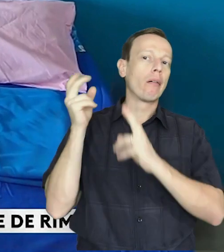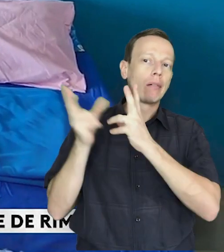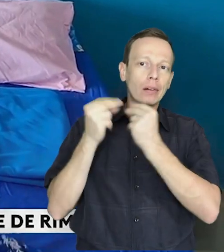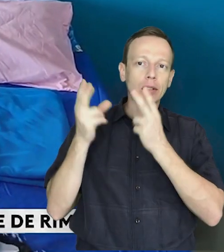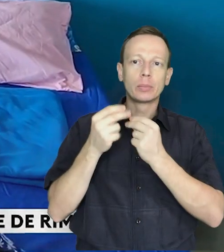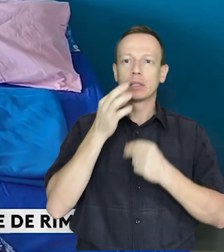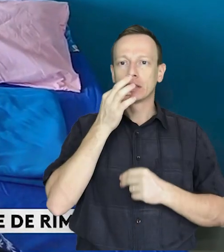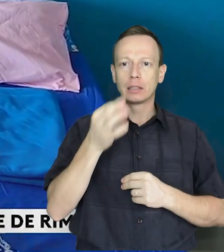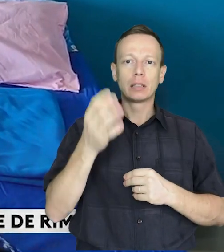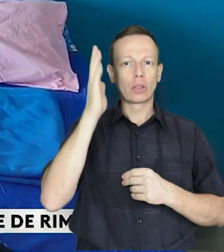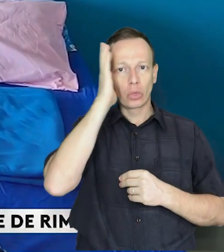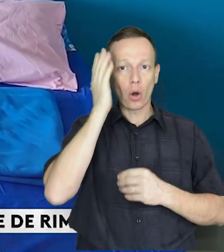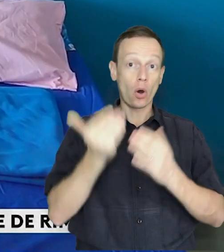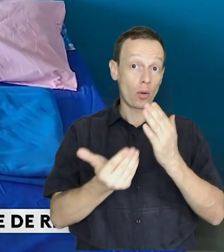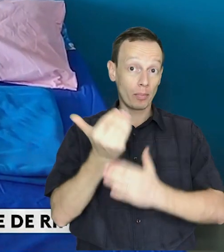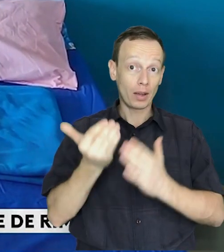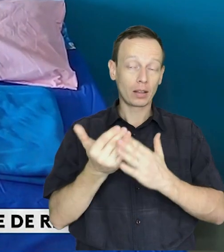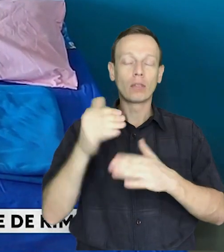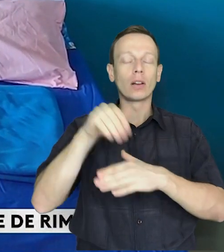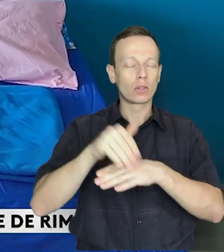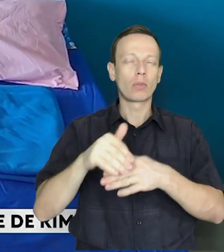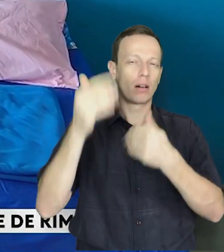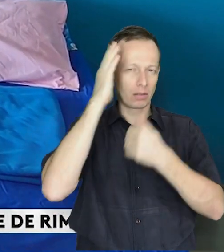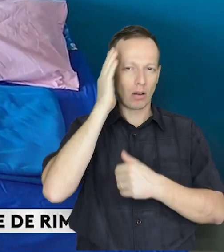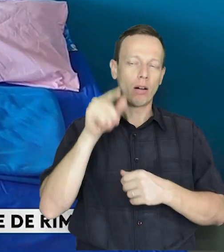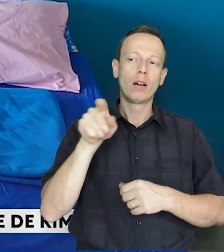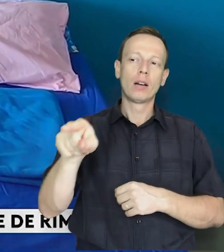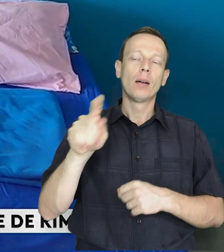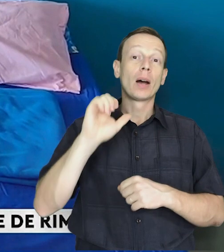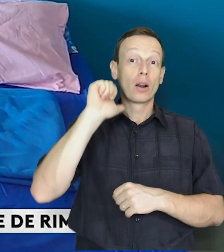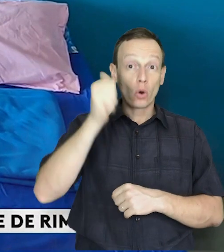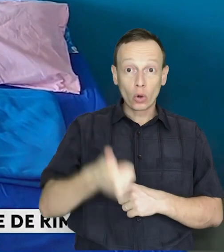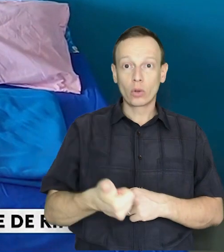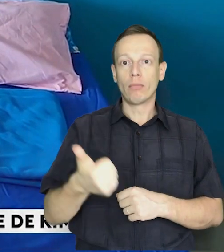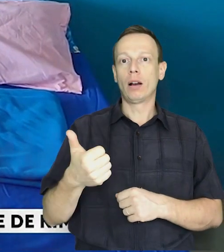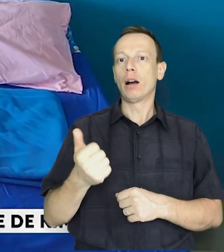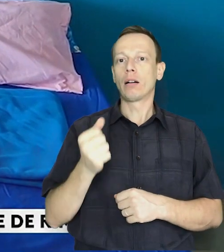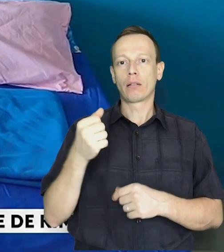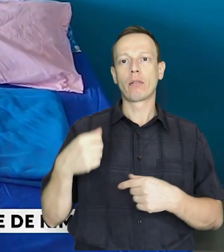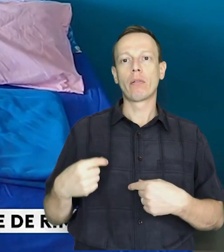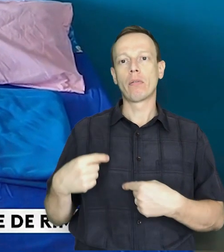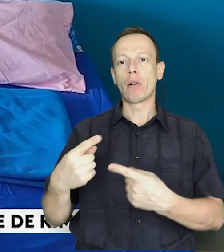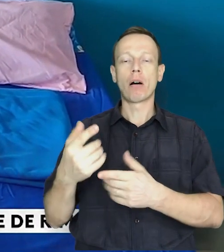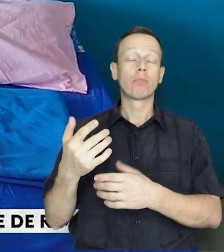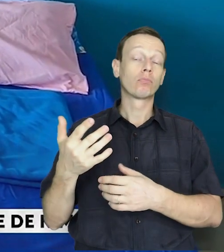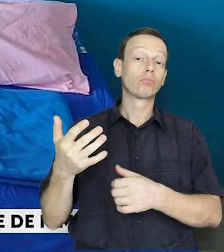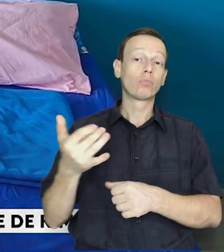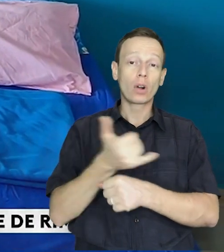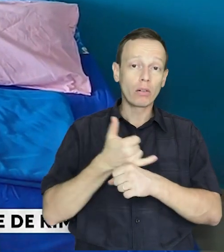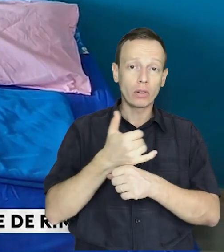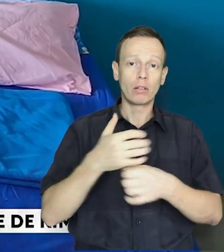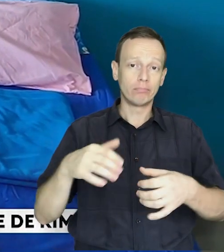parents, qu'on va dormir ici le matin, non, le soir. Et le lendemain, on va boire